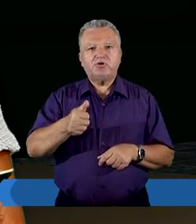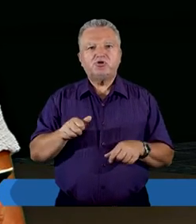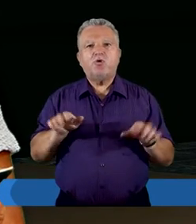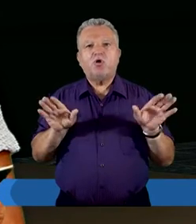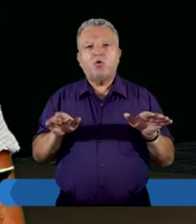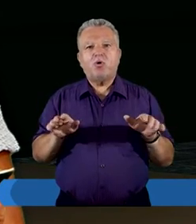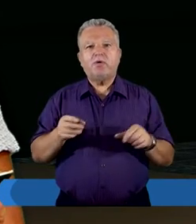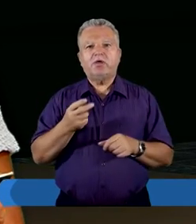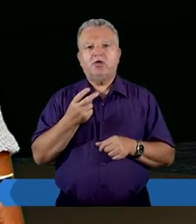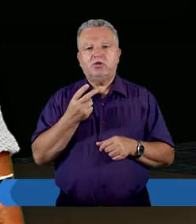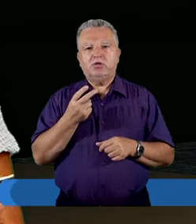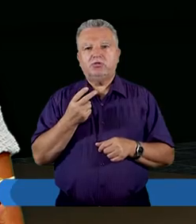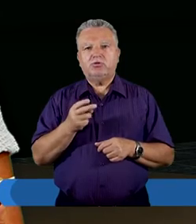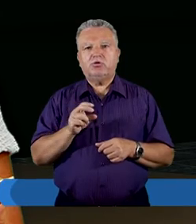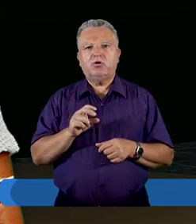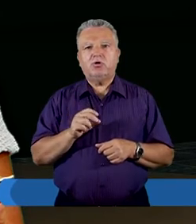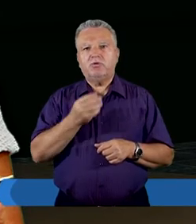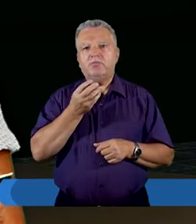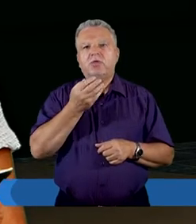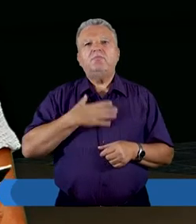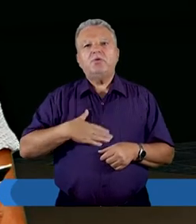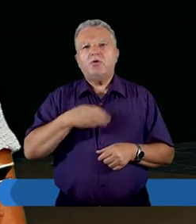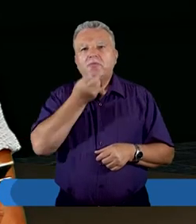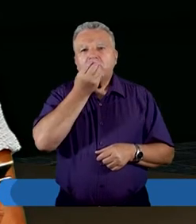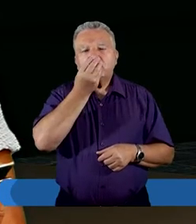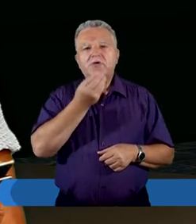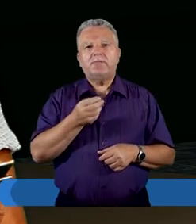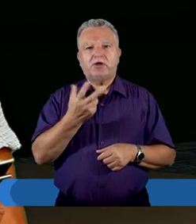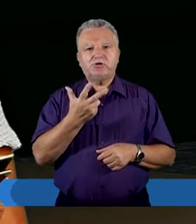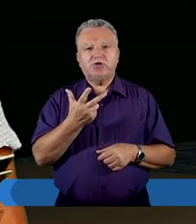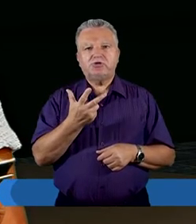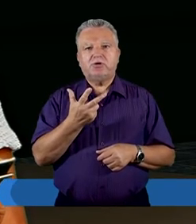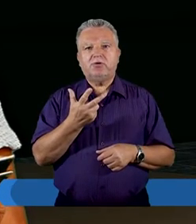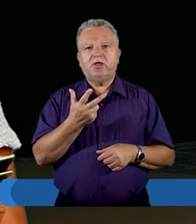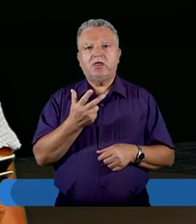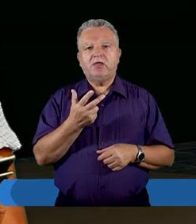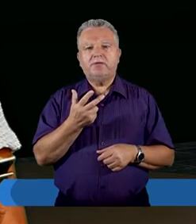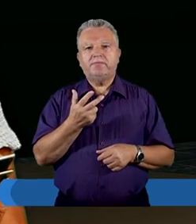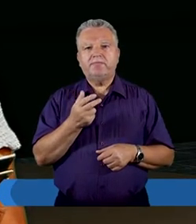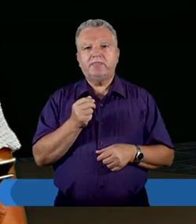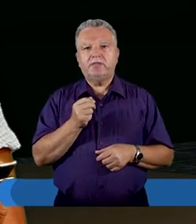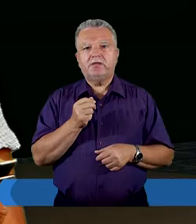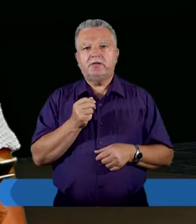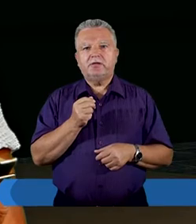drugą Kesja miły zapach, a trzecią Kerena